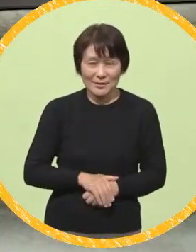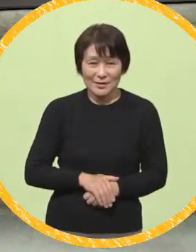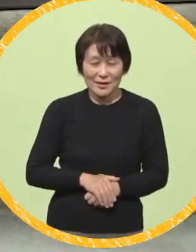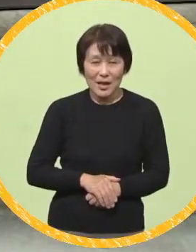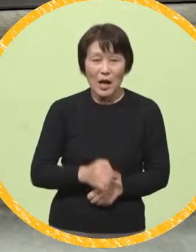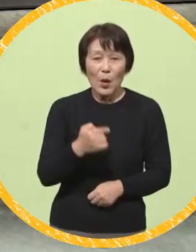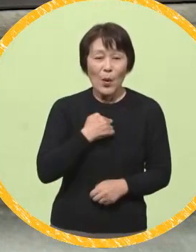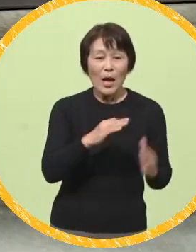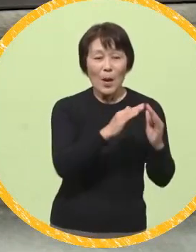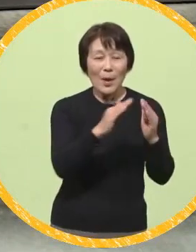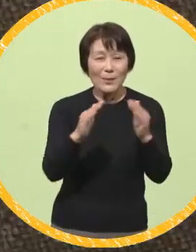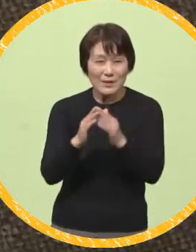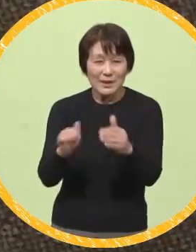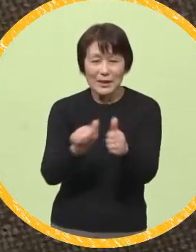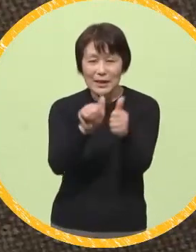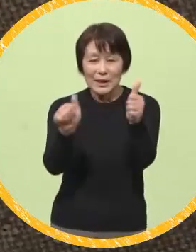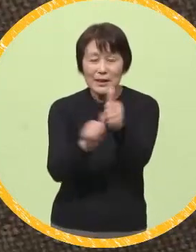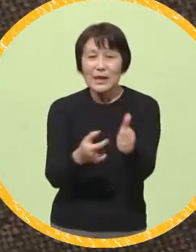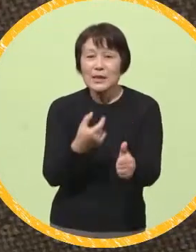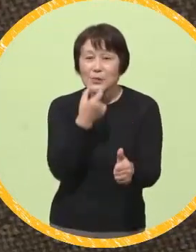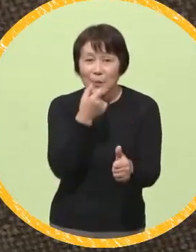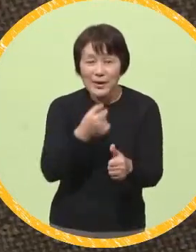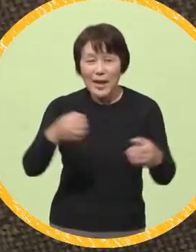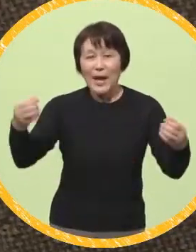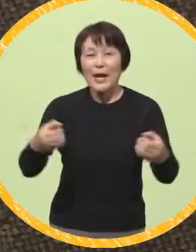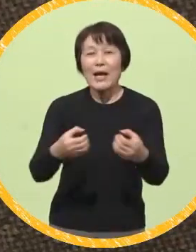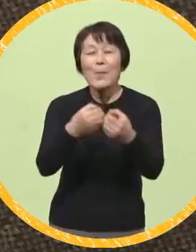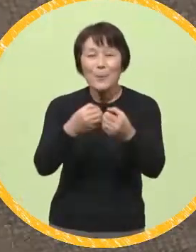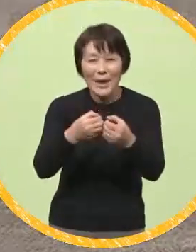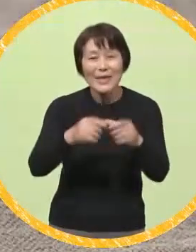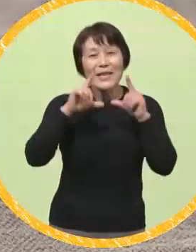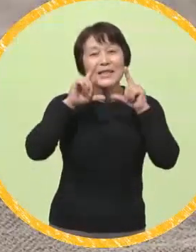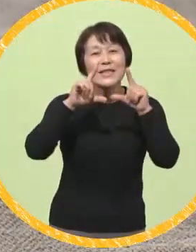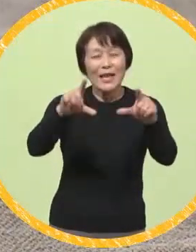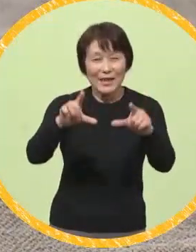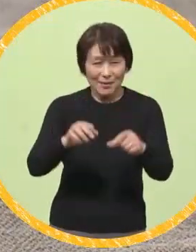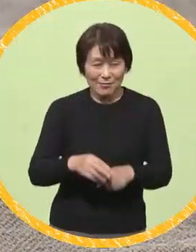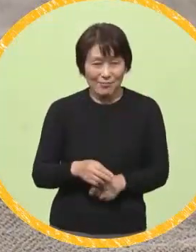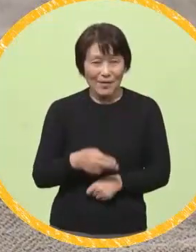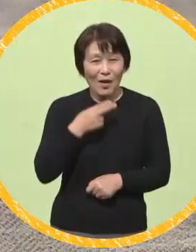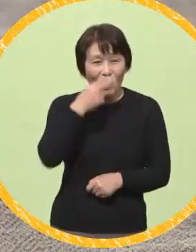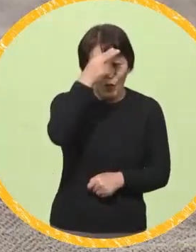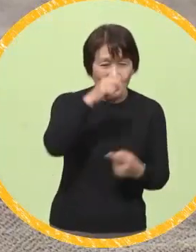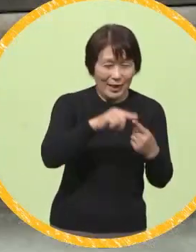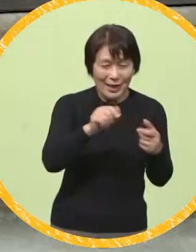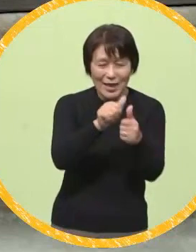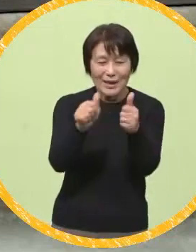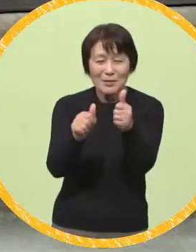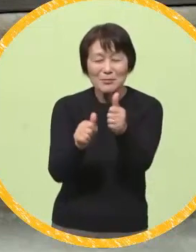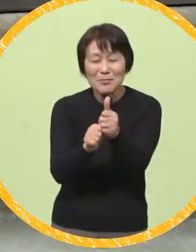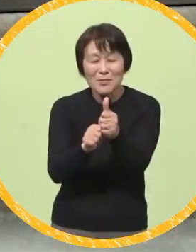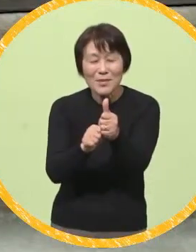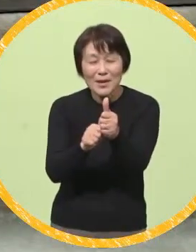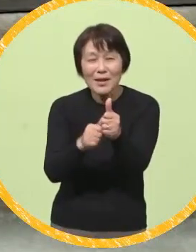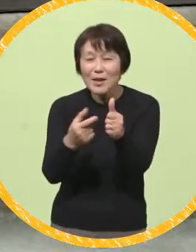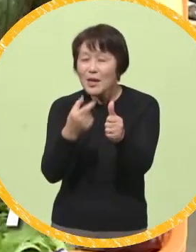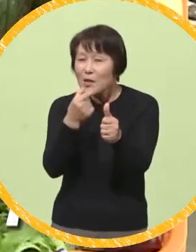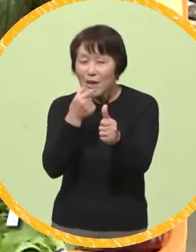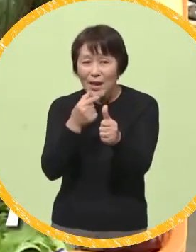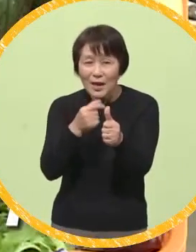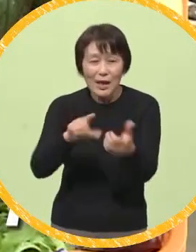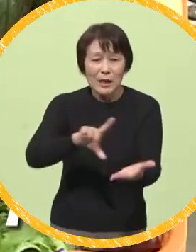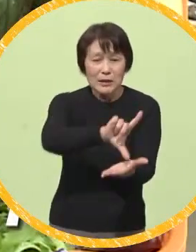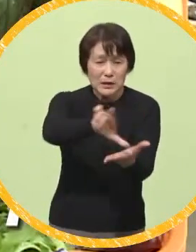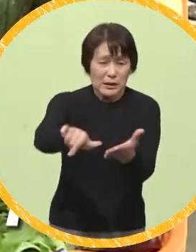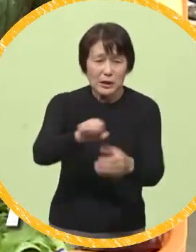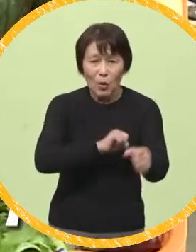が町つまみで乾杯宣言と題しまして、地元で愛されるお酒とつまみで乾杯することで地域活性化を